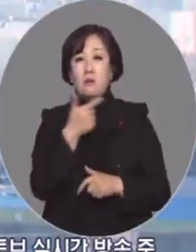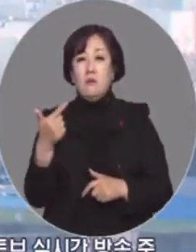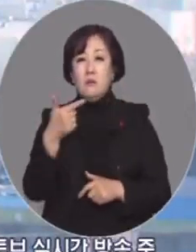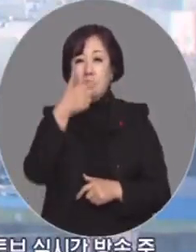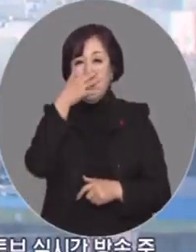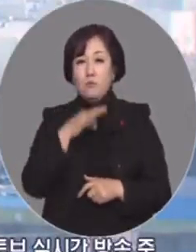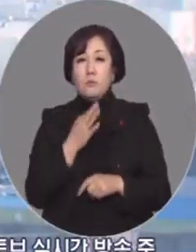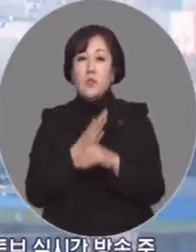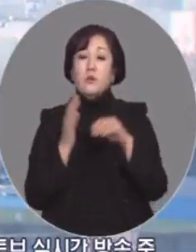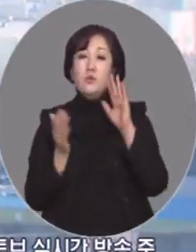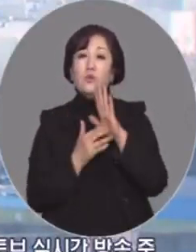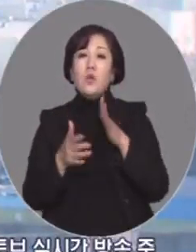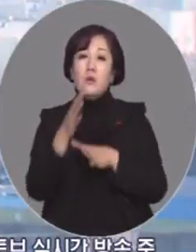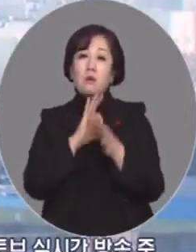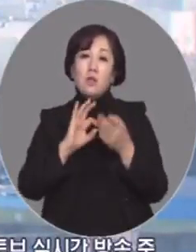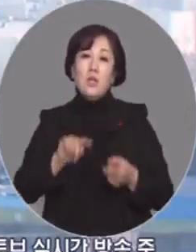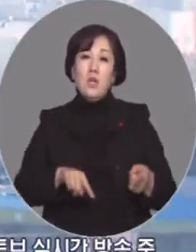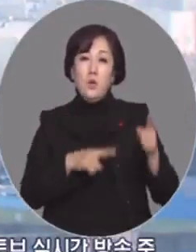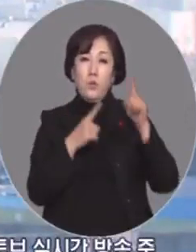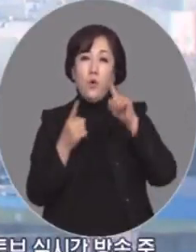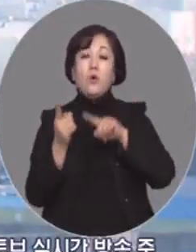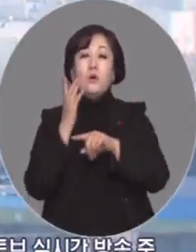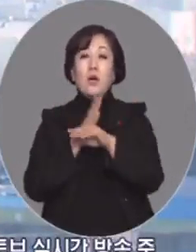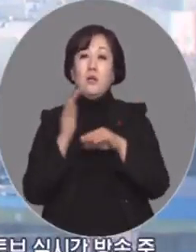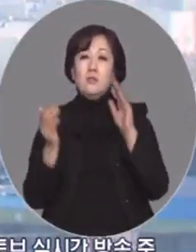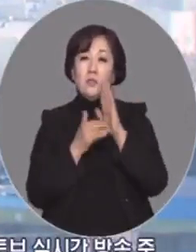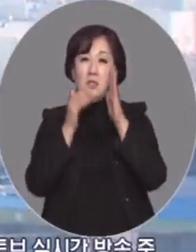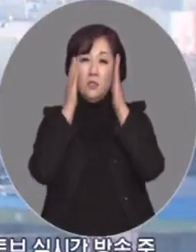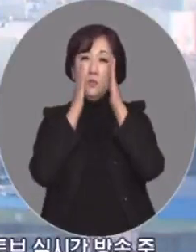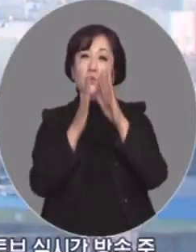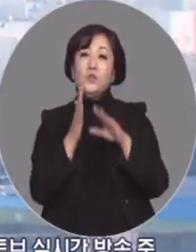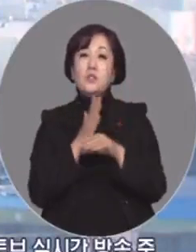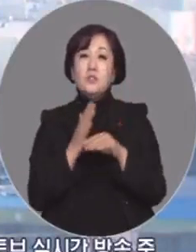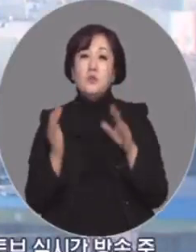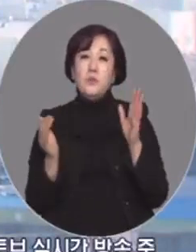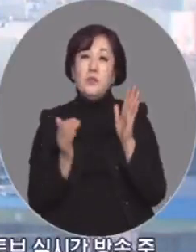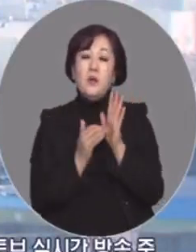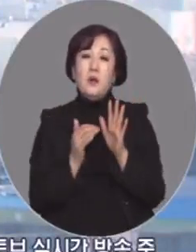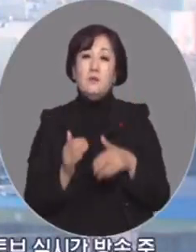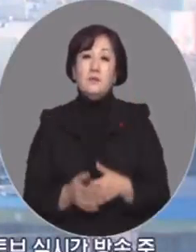경기 회복에 불씨를 살릴 수 있을지 주목됩니다. UBC 뉴스 김진구입니다.